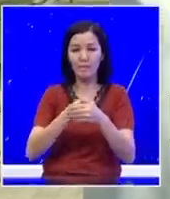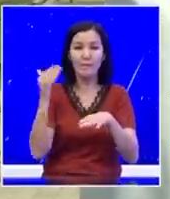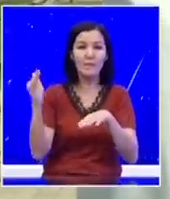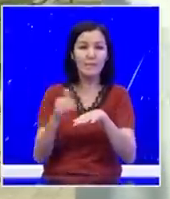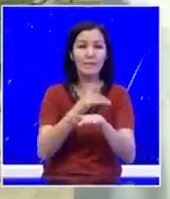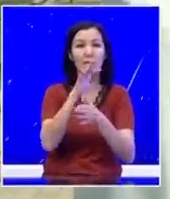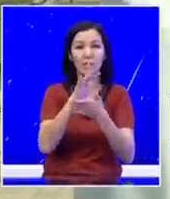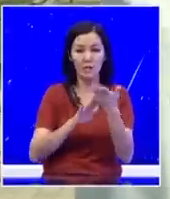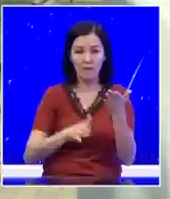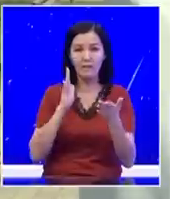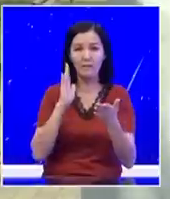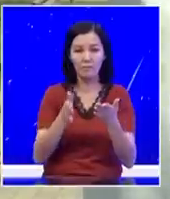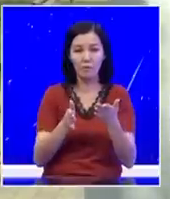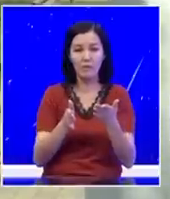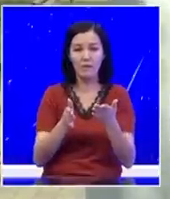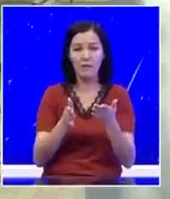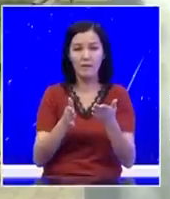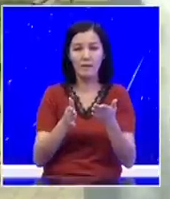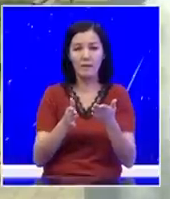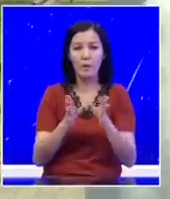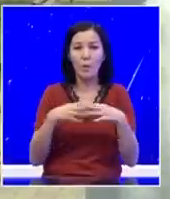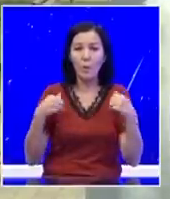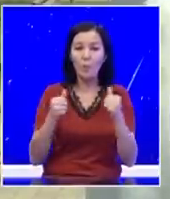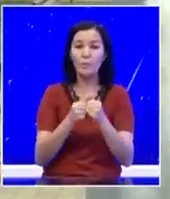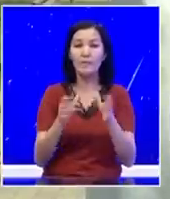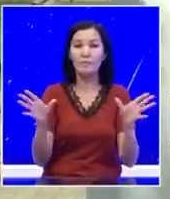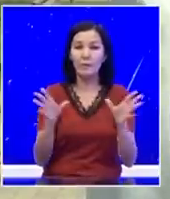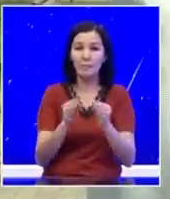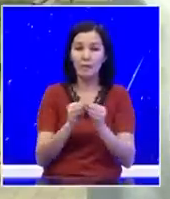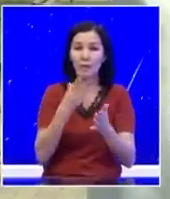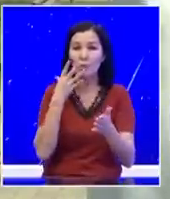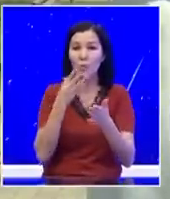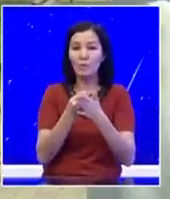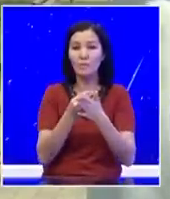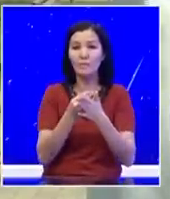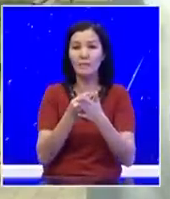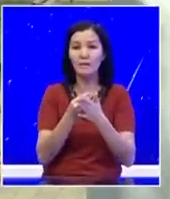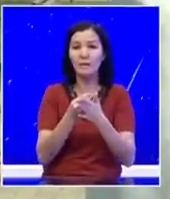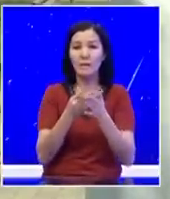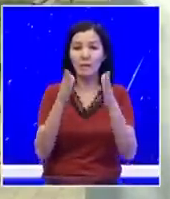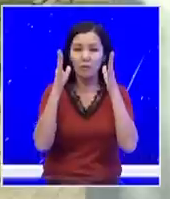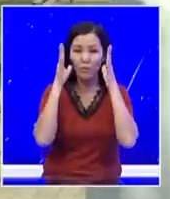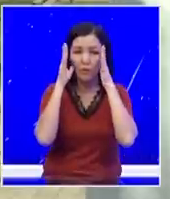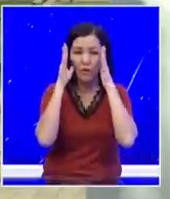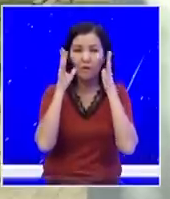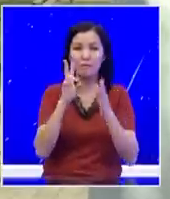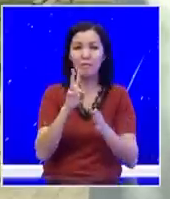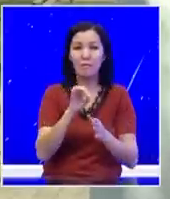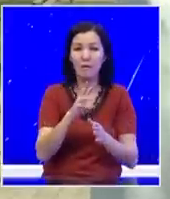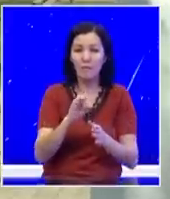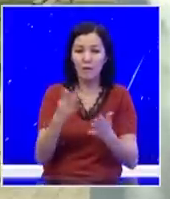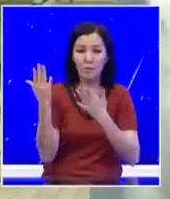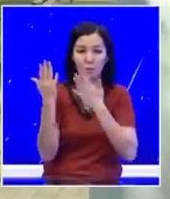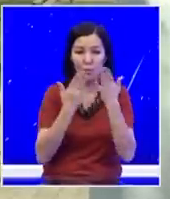ізгіліктің есіктері ешқашан жабылмайды. Отбасымызбен, өзіміздің білген сүрелерімізбен тарауих намаздарын